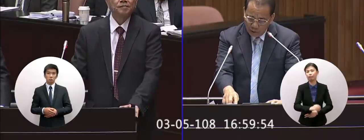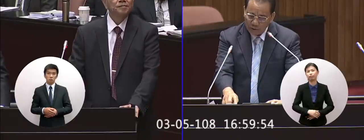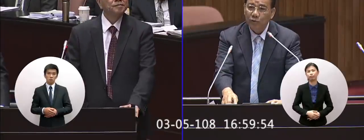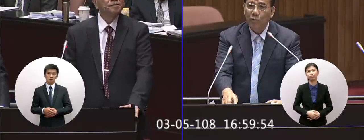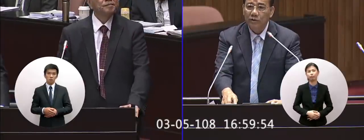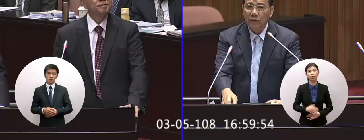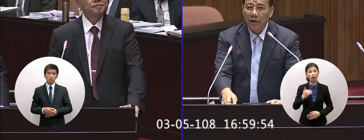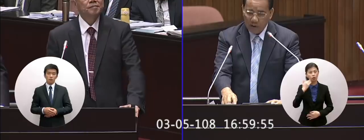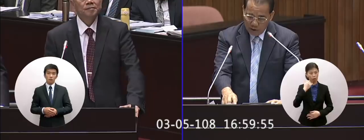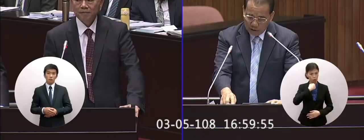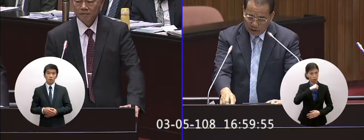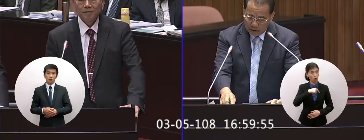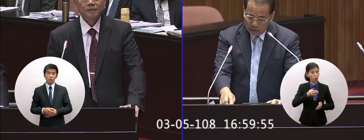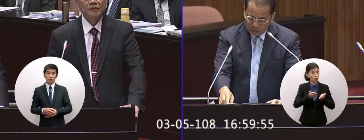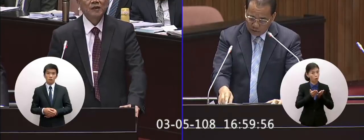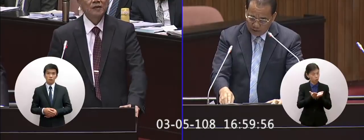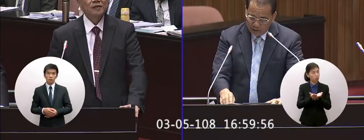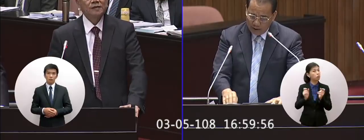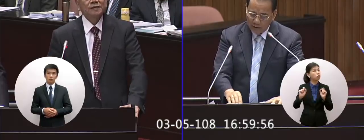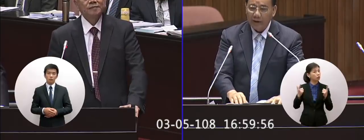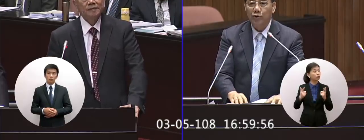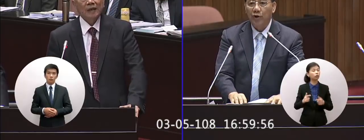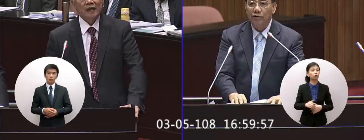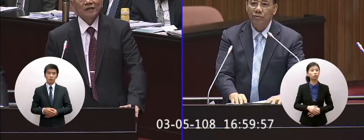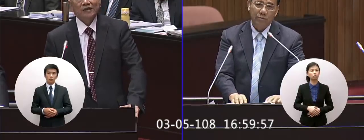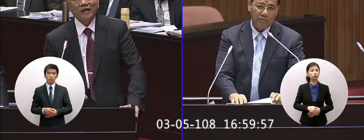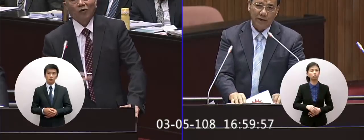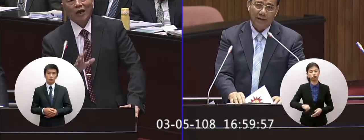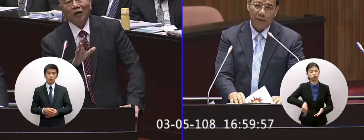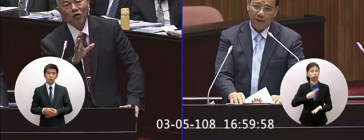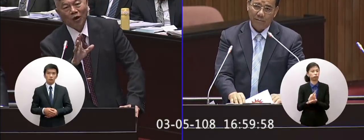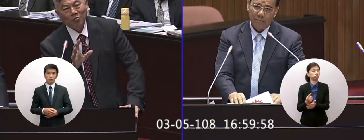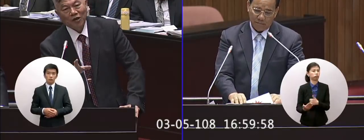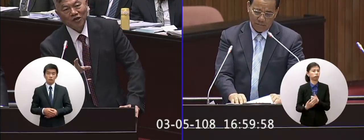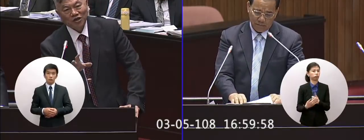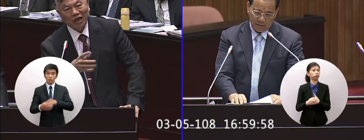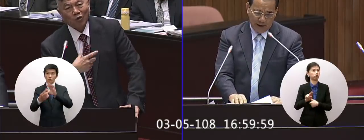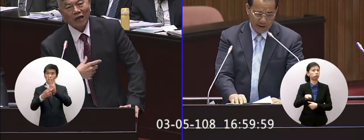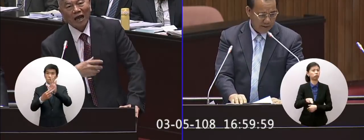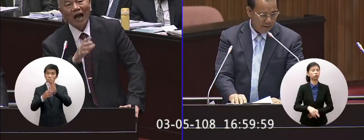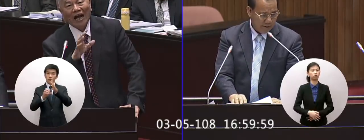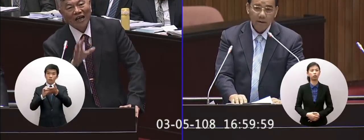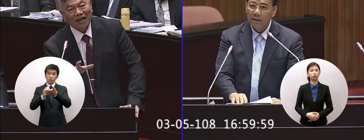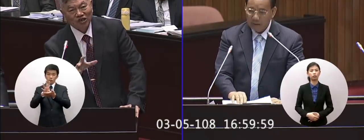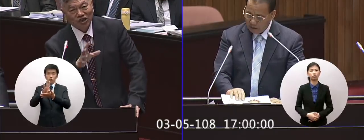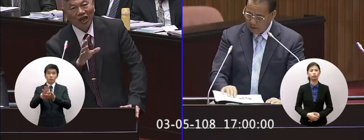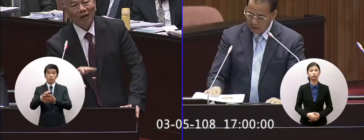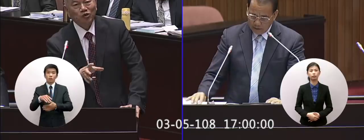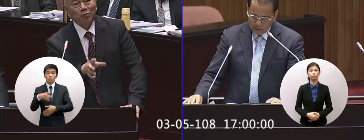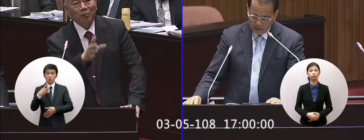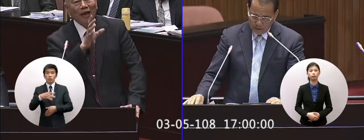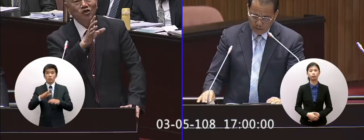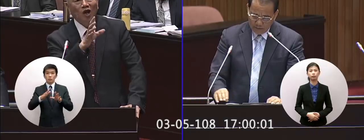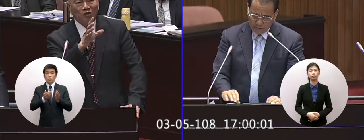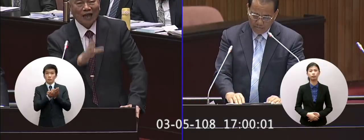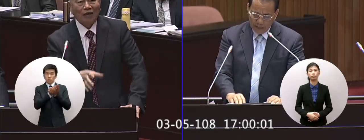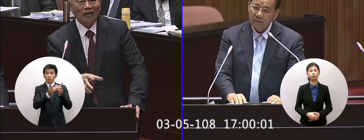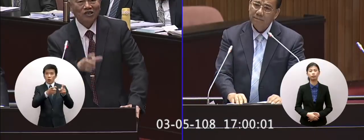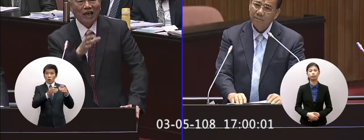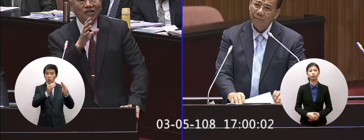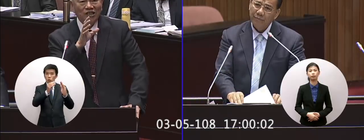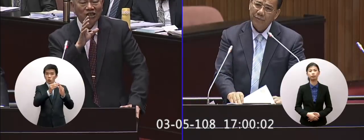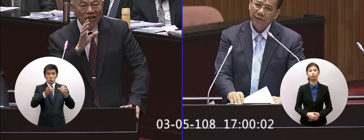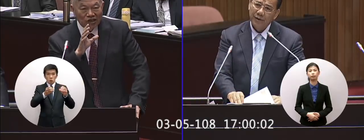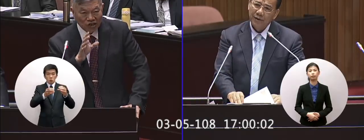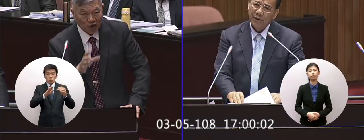是如果是国籍的这个工作船的话，它全数都在台 湾。我甲委员报告，台湾甲香港之间合作，要安怎让